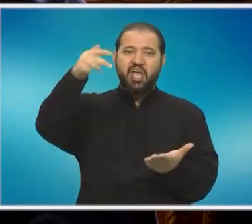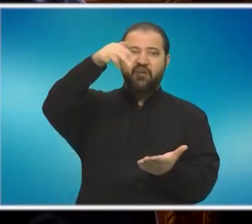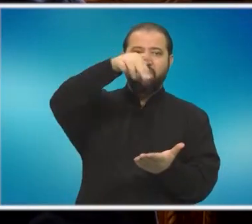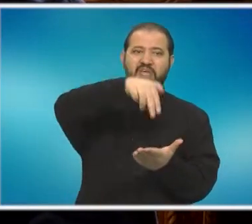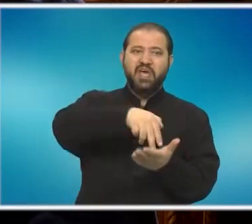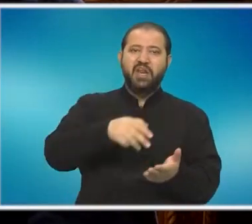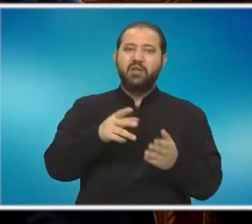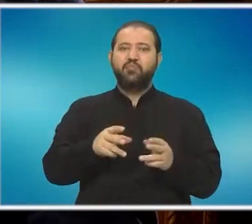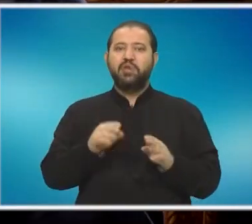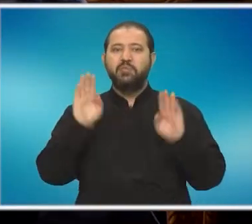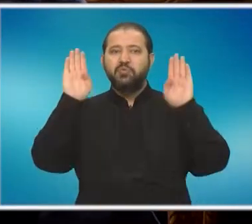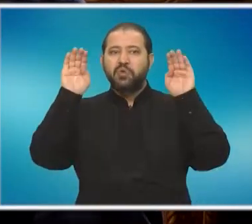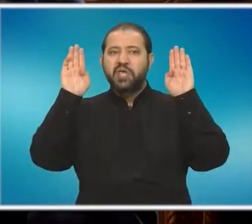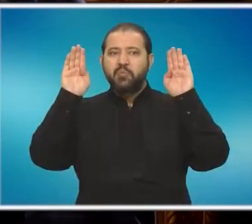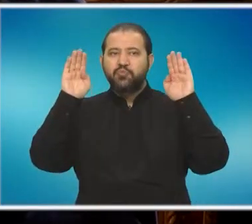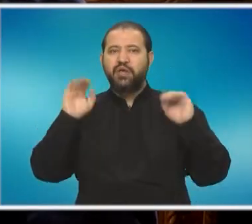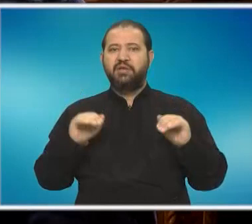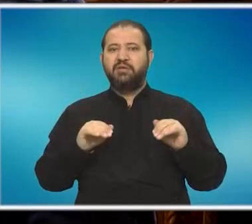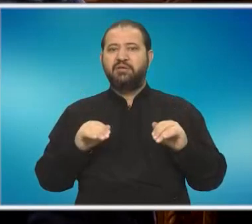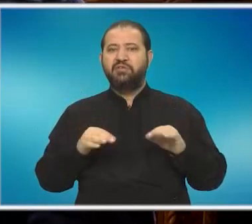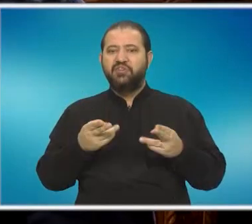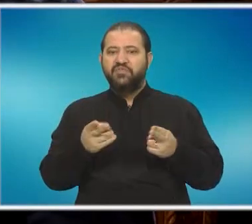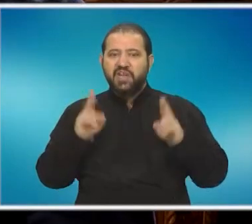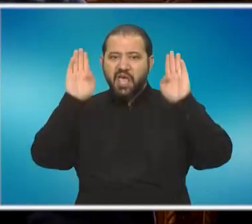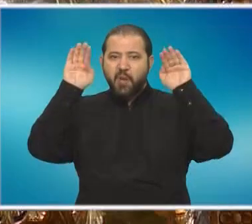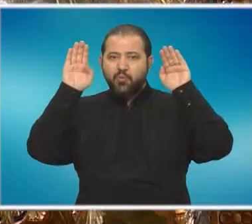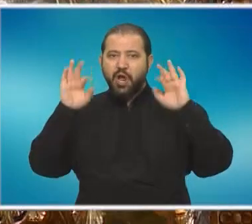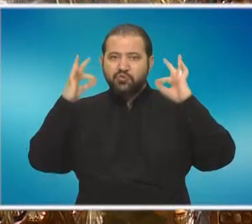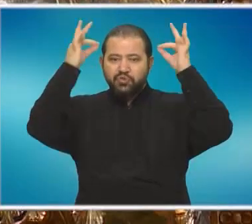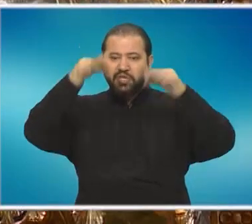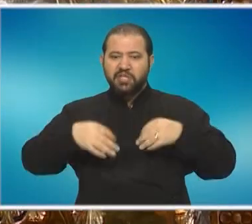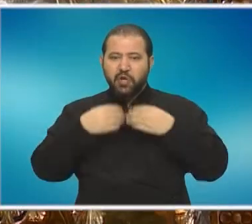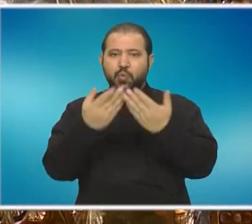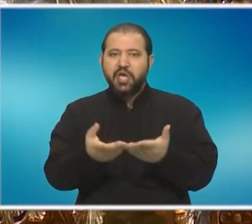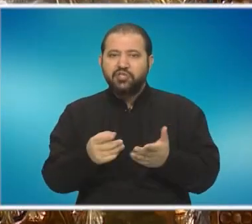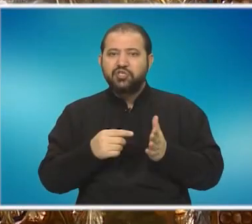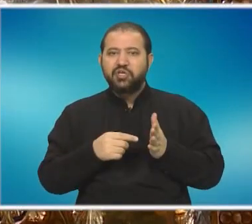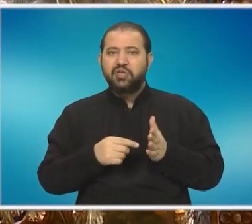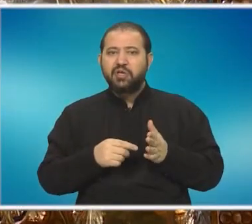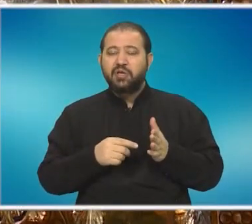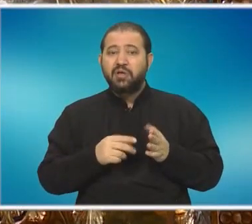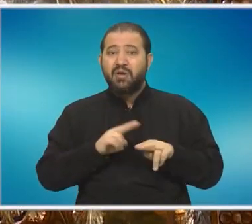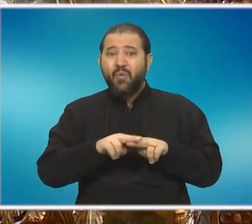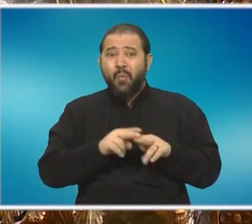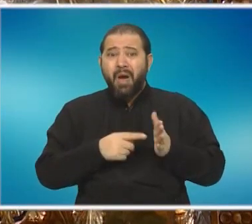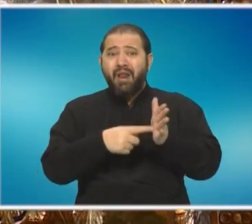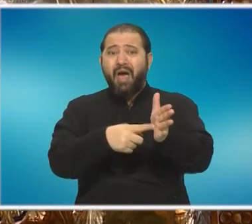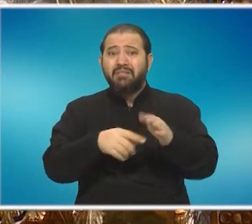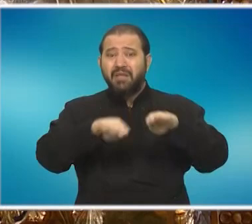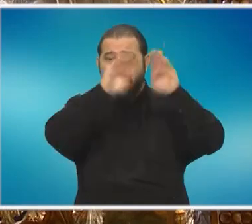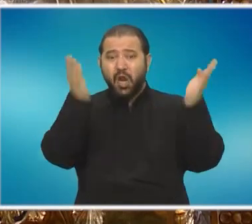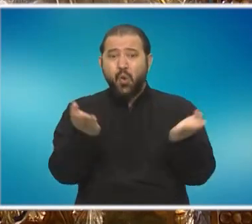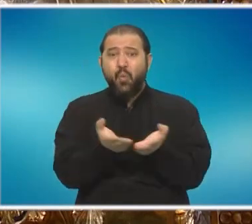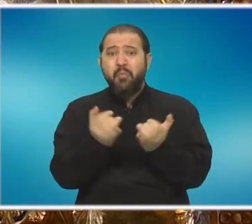Hristos în spatele unui iepure, că vine iepurașul și ne aduce daruri. Omoară-te lumea, în general, această